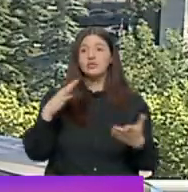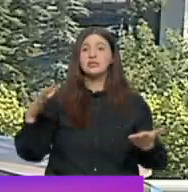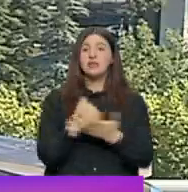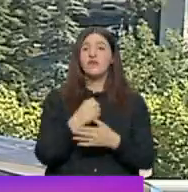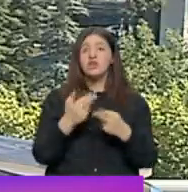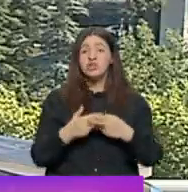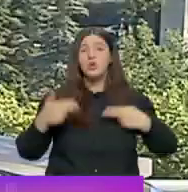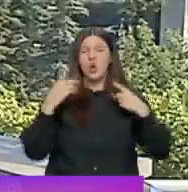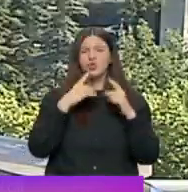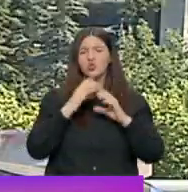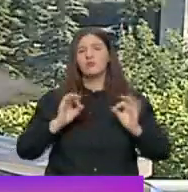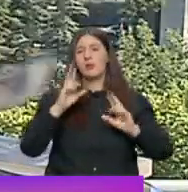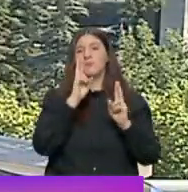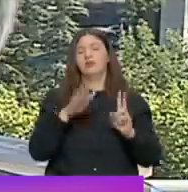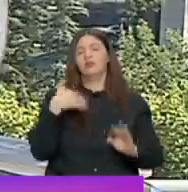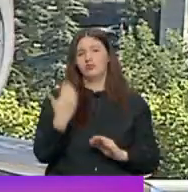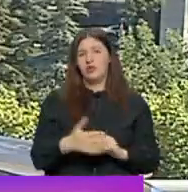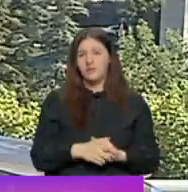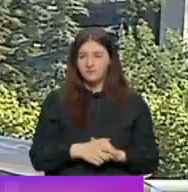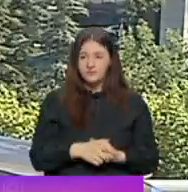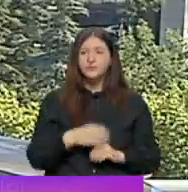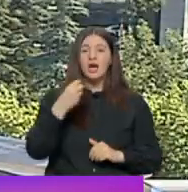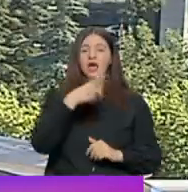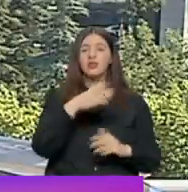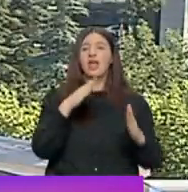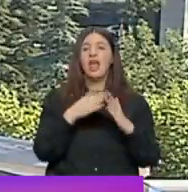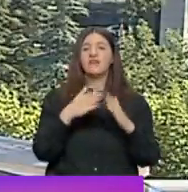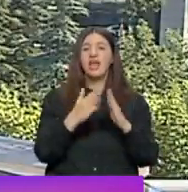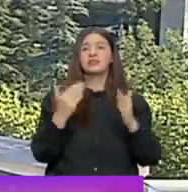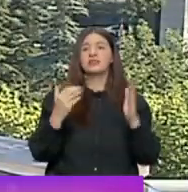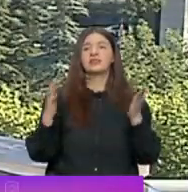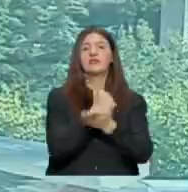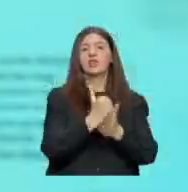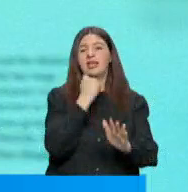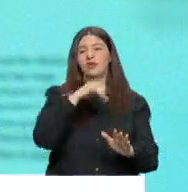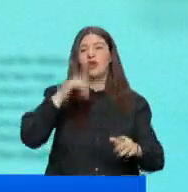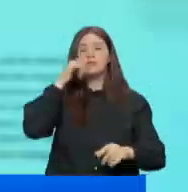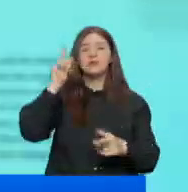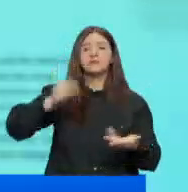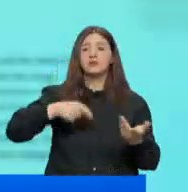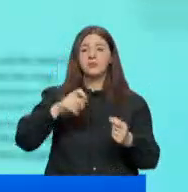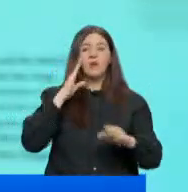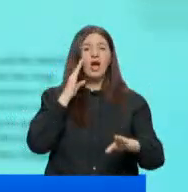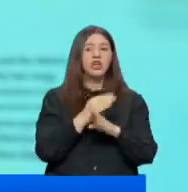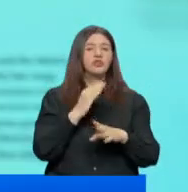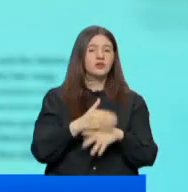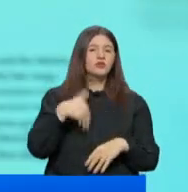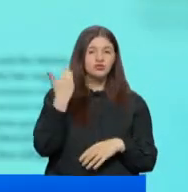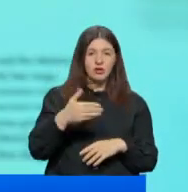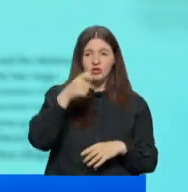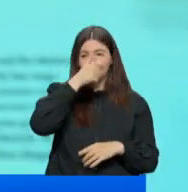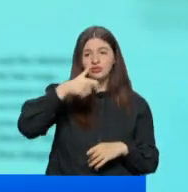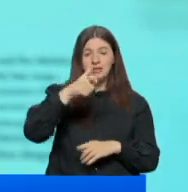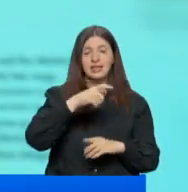o destan, o cümleleri de baktıktan sonra. Erdoğan evine zaferle dönüyor. Madrid'de imzalanan mutabakatın ardından